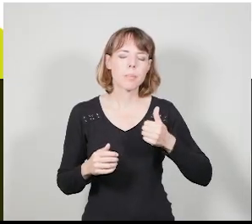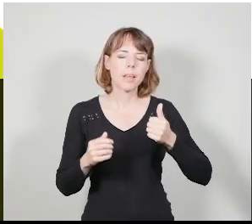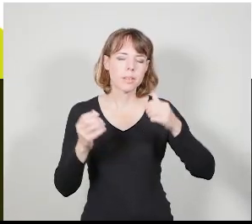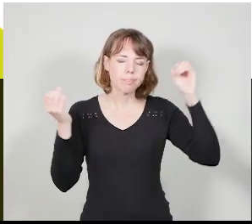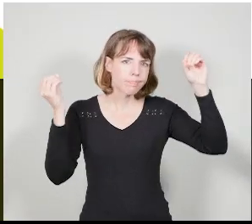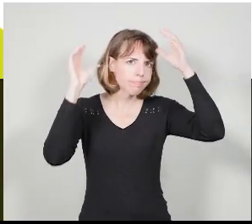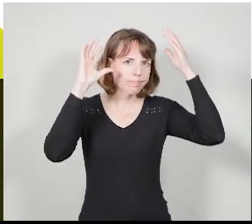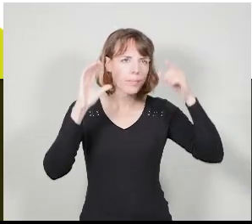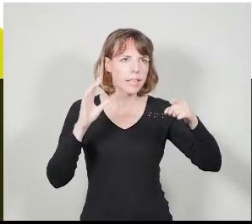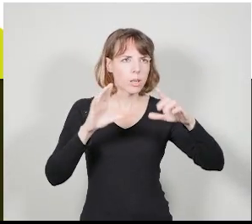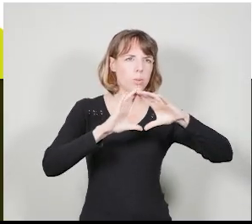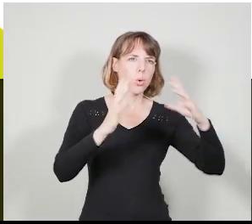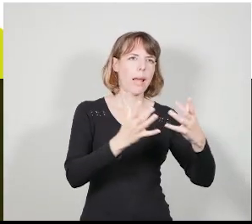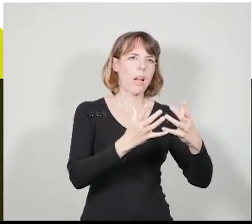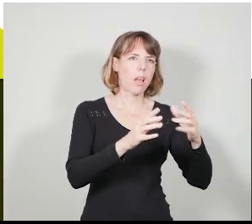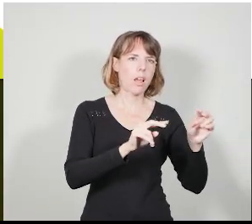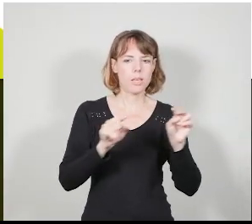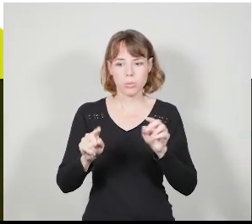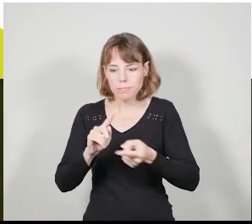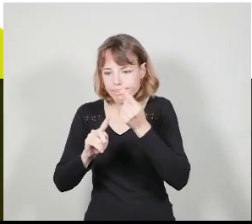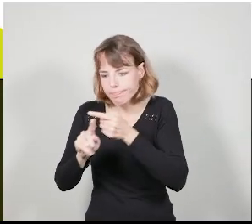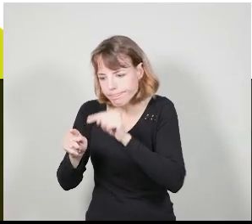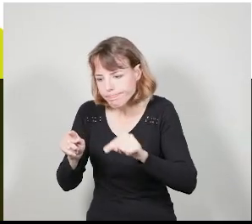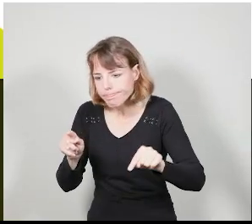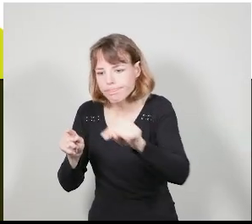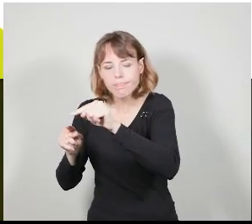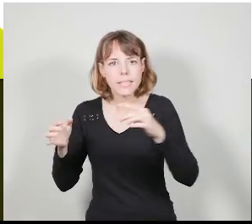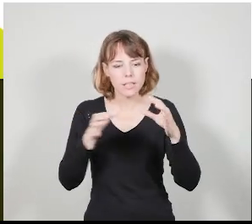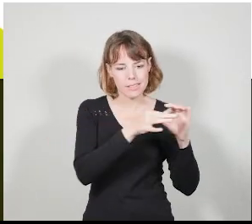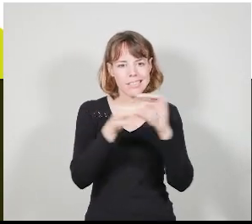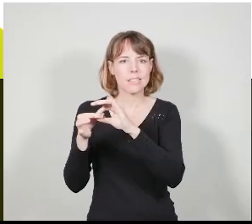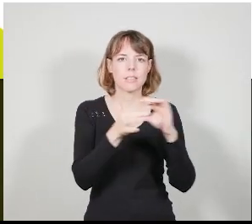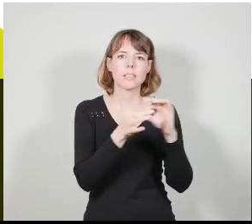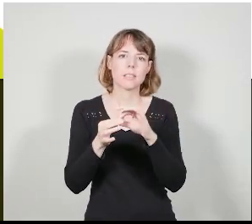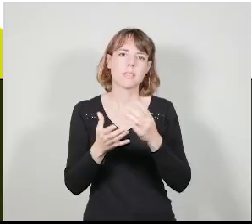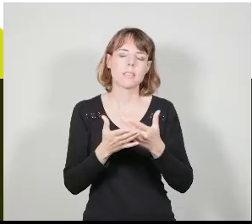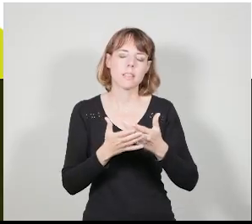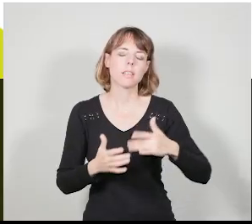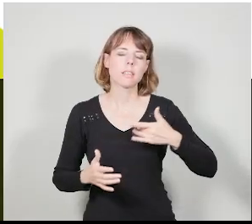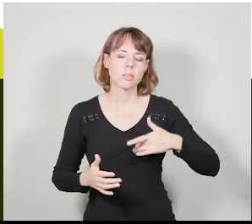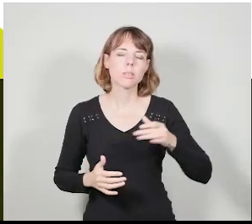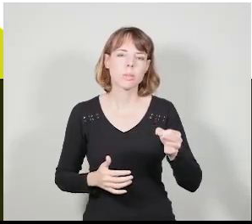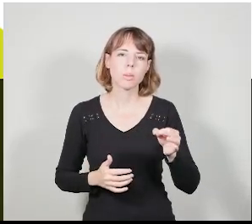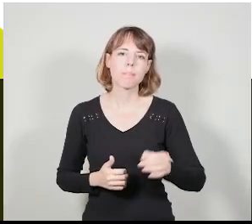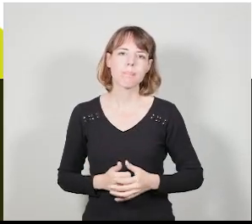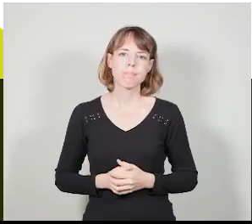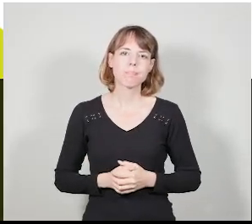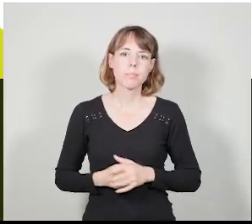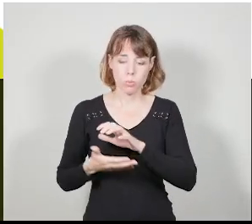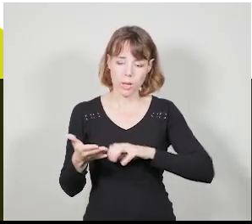entre une approche globale et une approche spécialisée. Ce n'est pas l'une ou l'autre, c'est l'articulation entre les deux. Et ça revient beaucoup, évidemment, dans vos deux